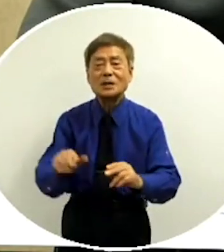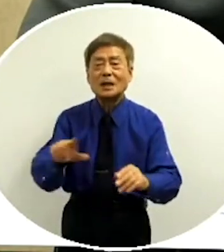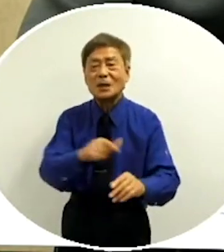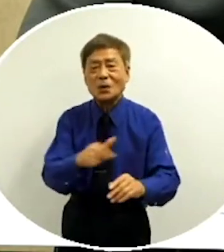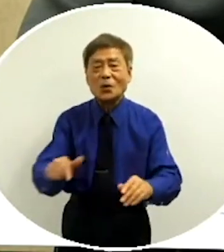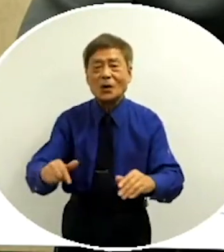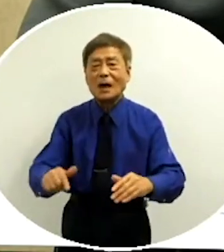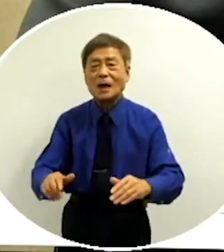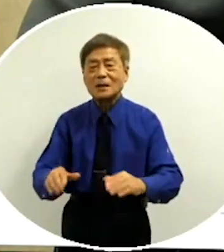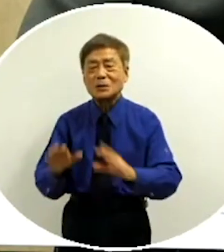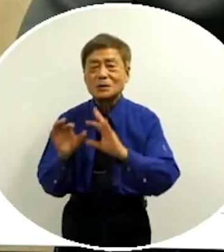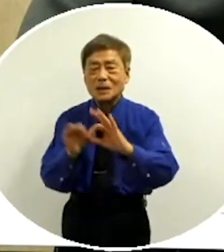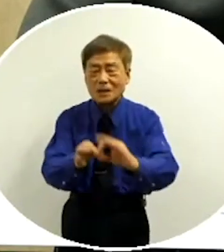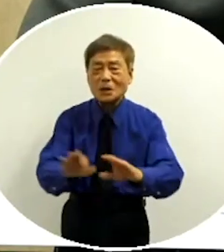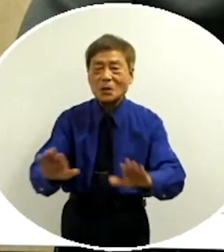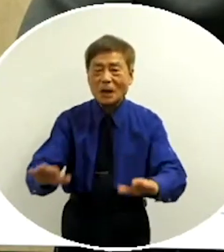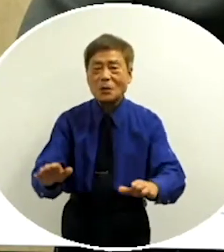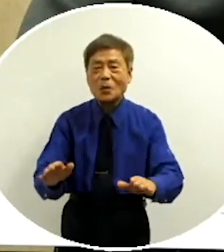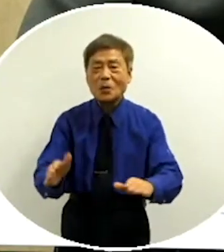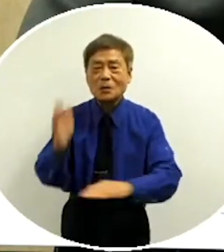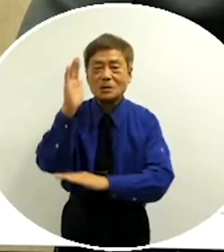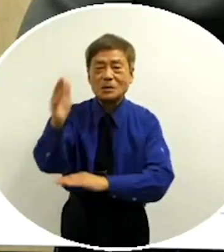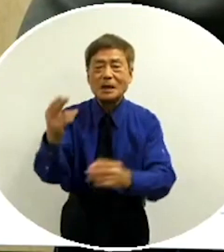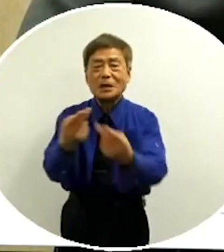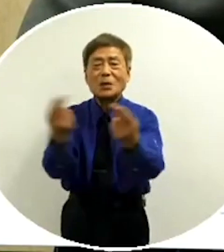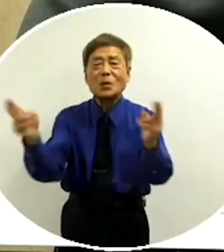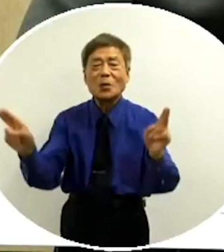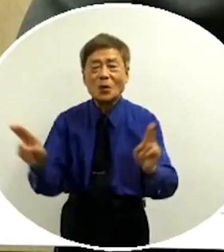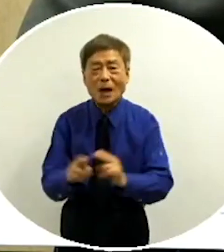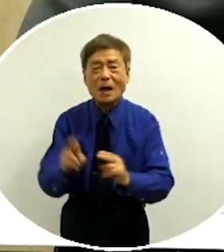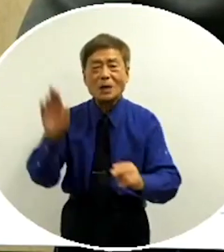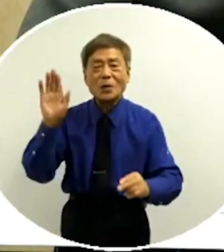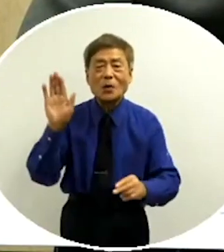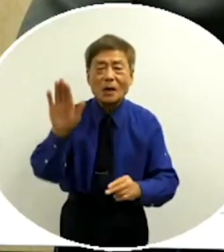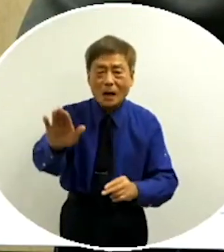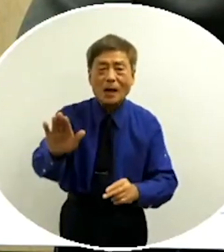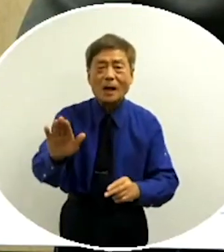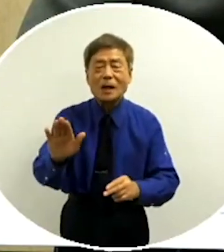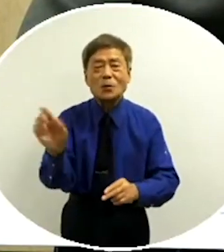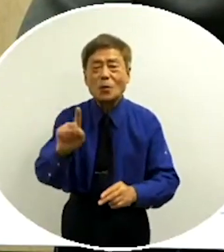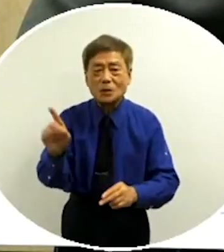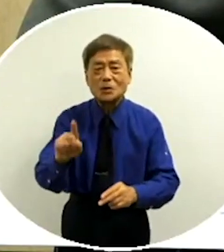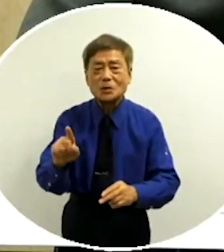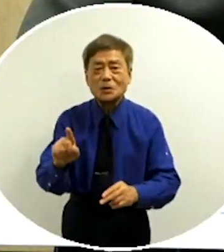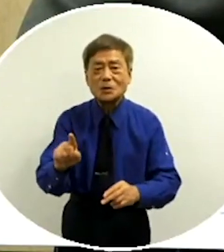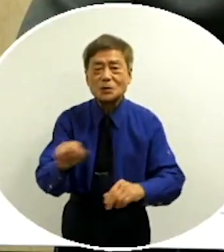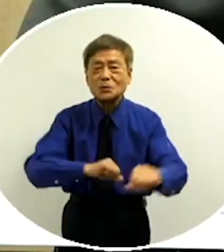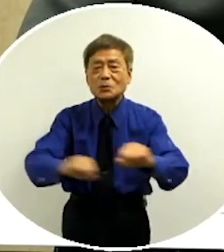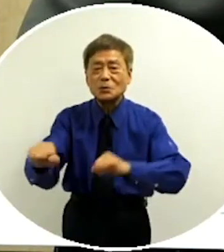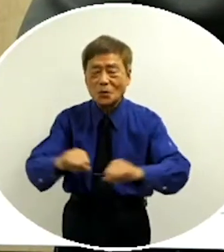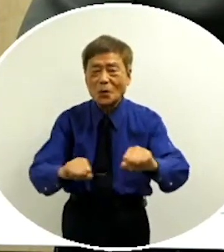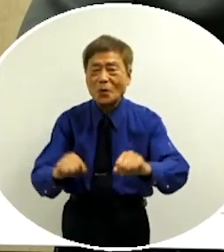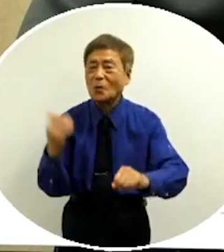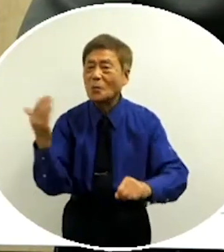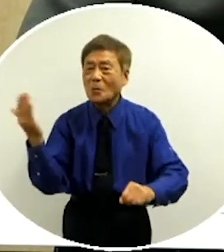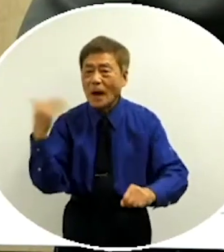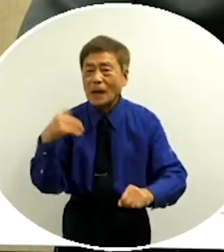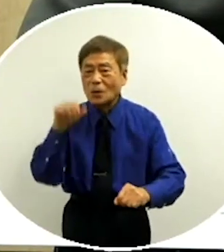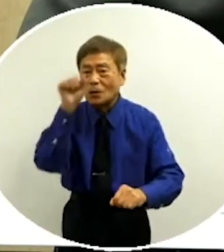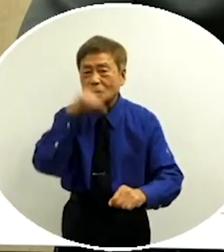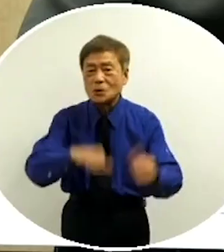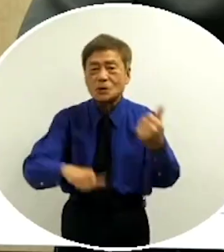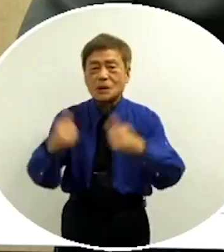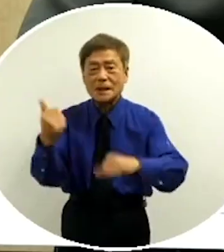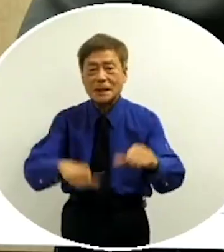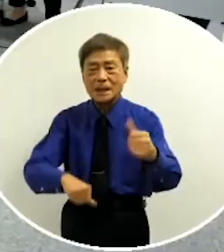政党であるために今後どのような取り組みを行っていきますか今回の申請の結果も踏まえて教えて